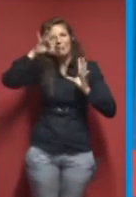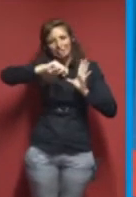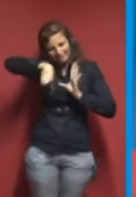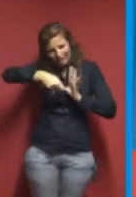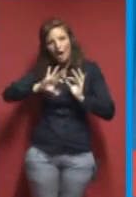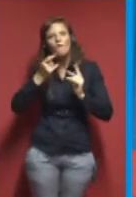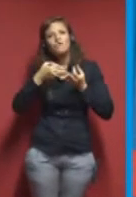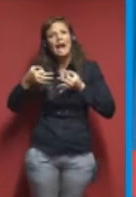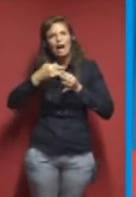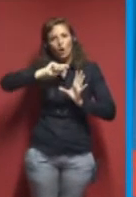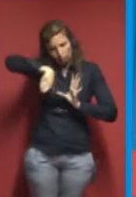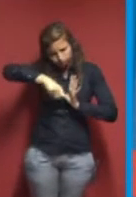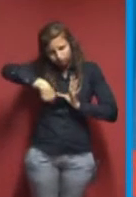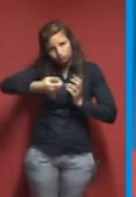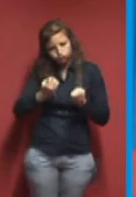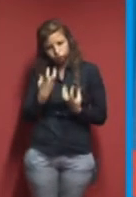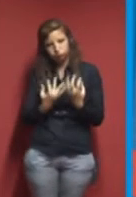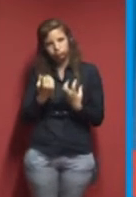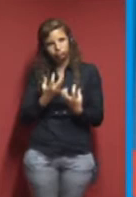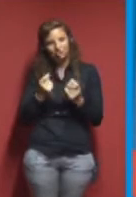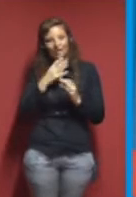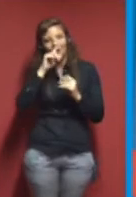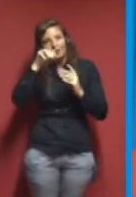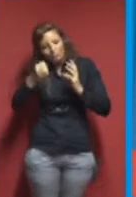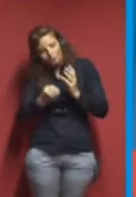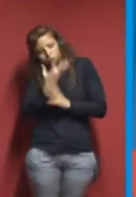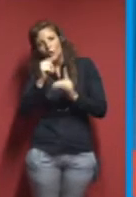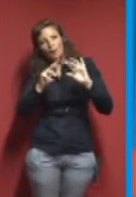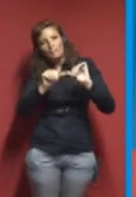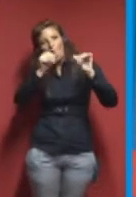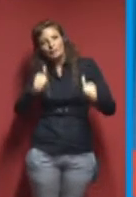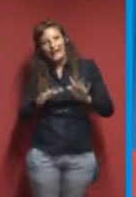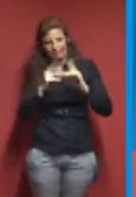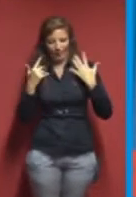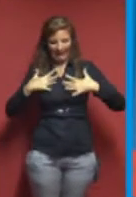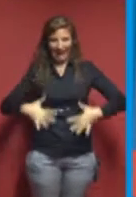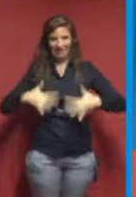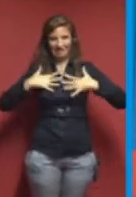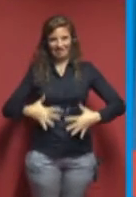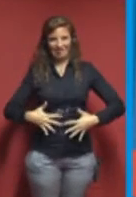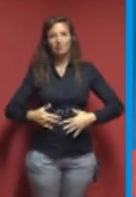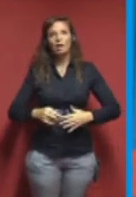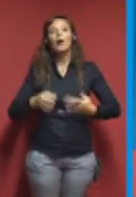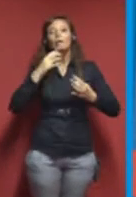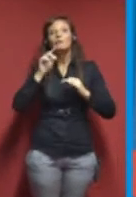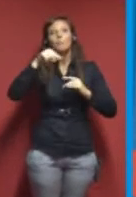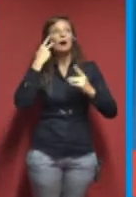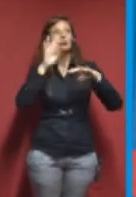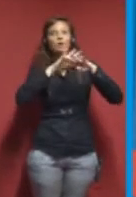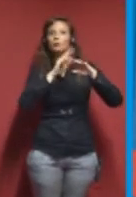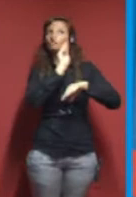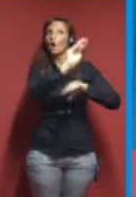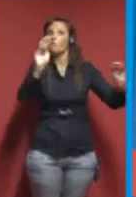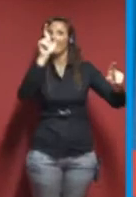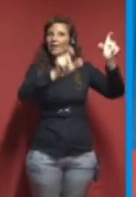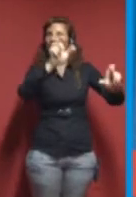abbiamo creato praticamente dei modelli degli abiti e poi abbiamo avuto dei feedback dalla rete e poi